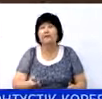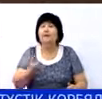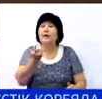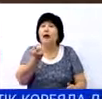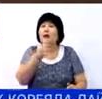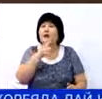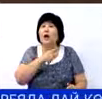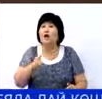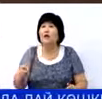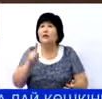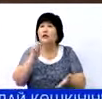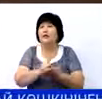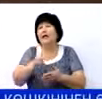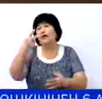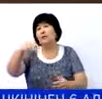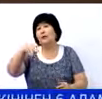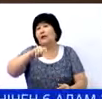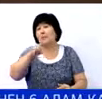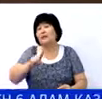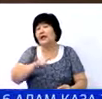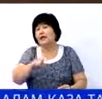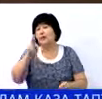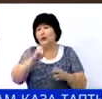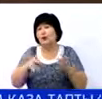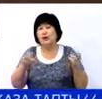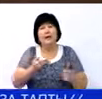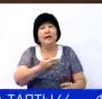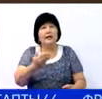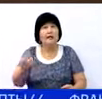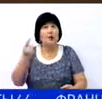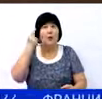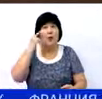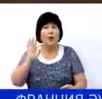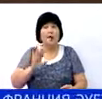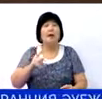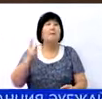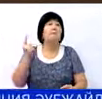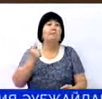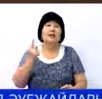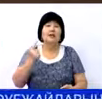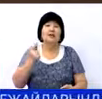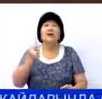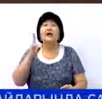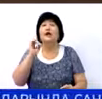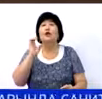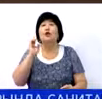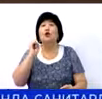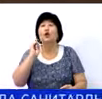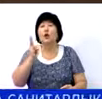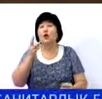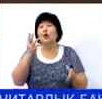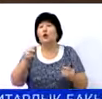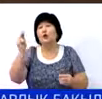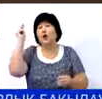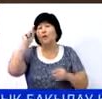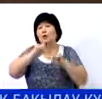қалды. Міндетті түрде 20 тамызға дейін біту керек. Сіздер ойламау керек, жаңа бірінші 42 күні білім күні